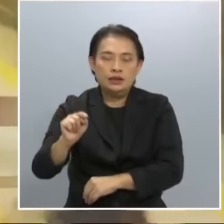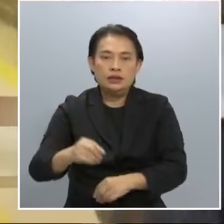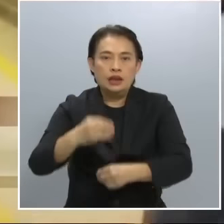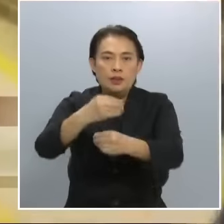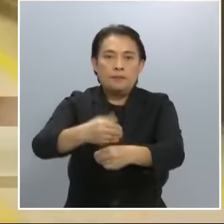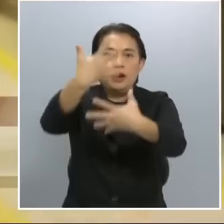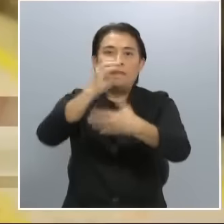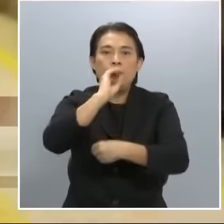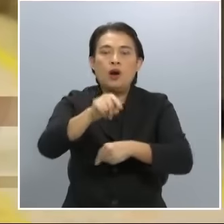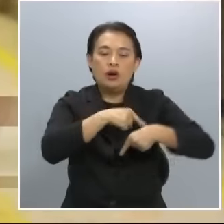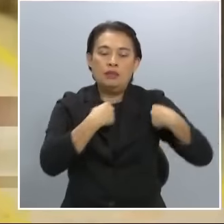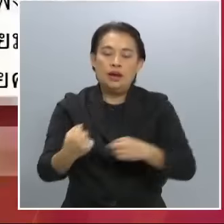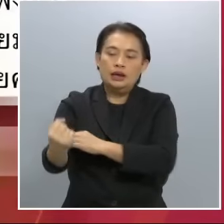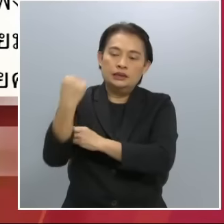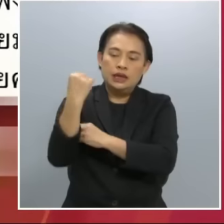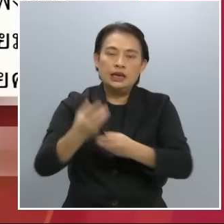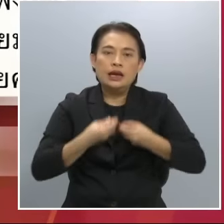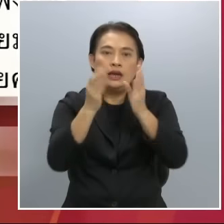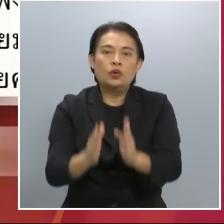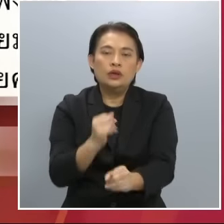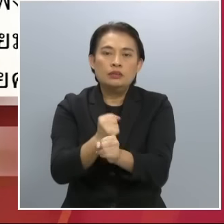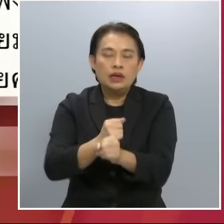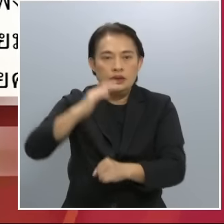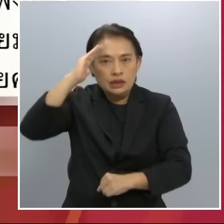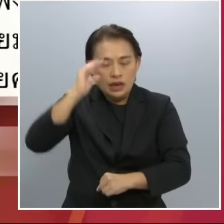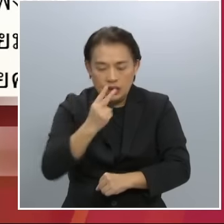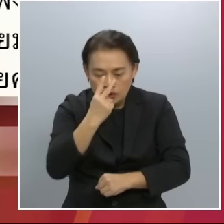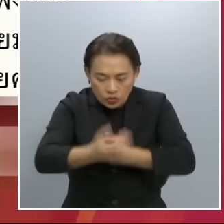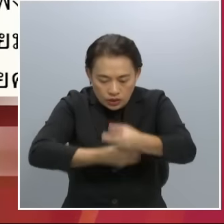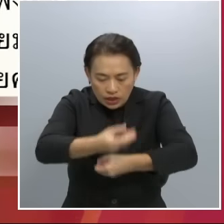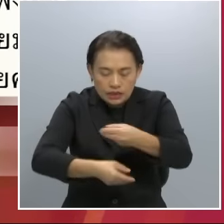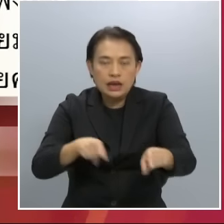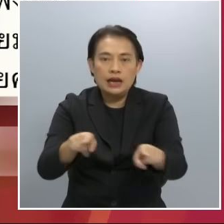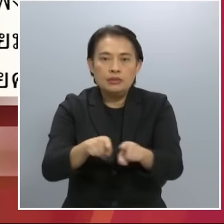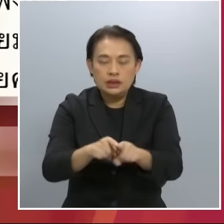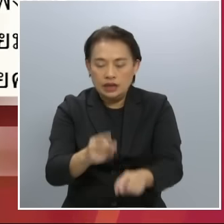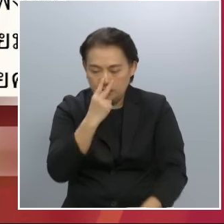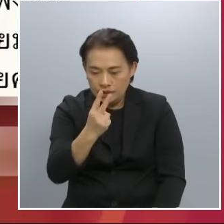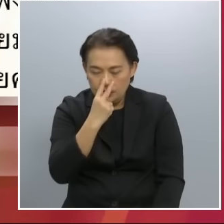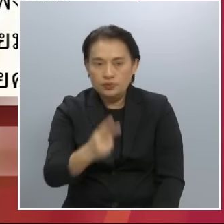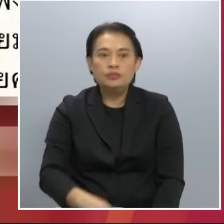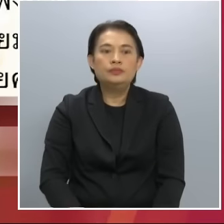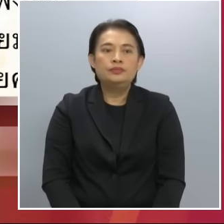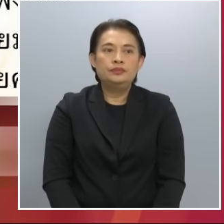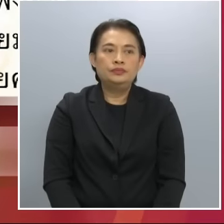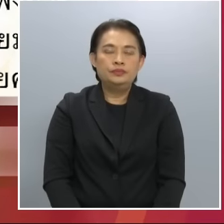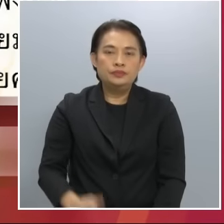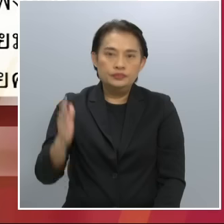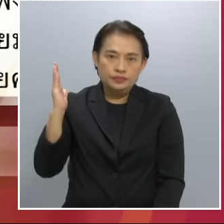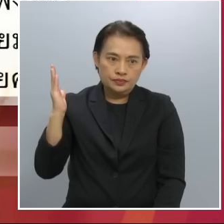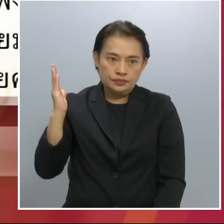ด้วยแล้วก็จะไปดูเรื่องด่านการค้าด้วยนะครับท่านผู้ชมเป็นโพสต์หลัง